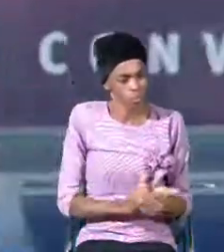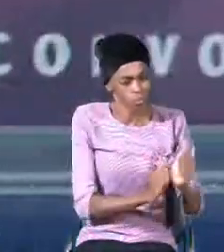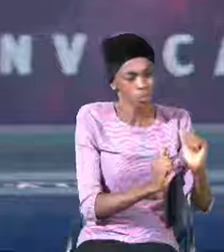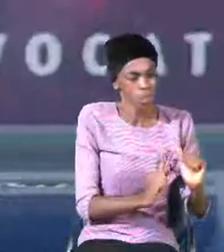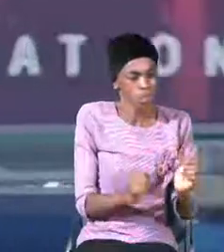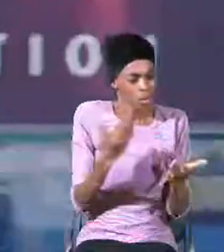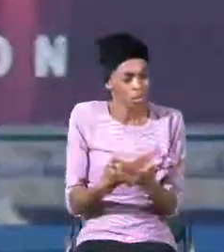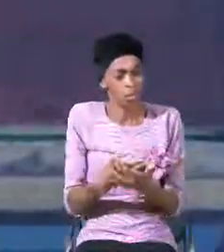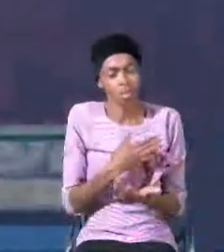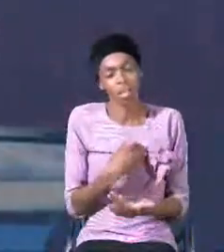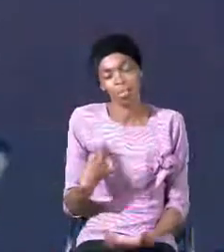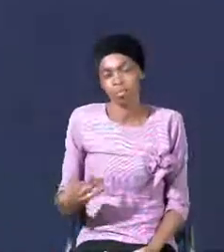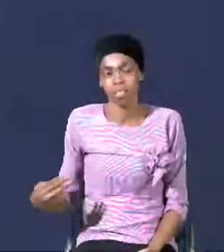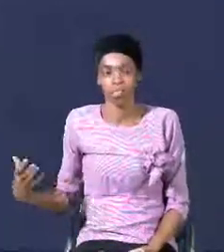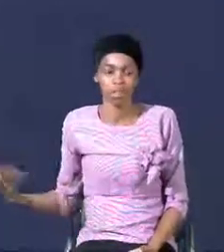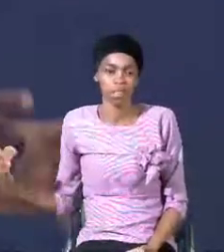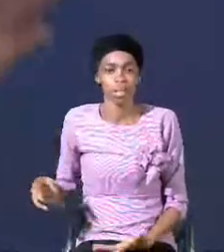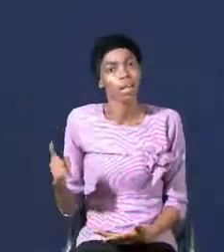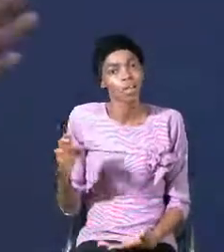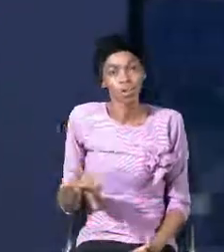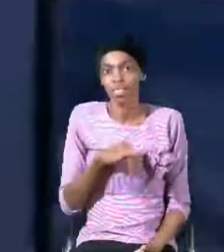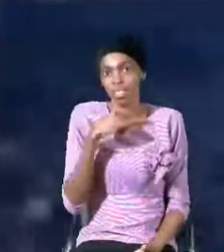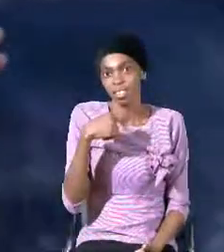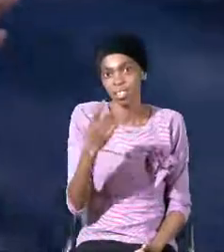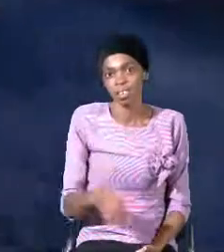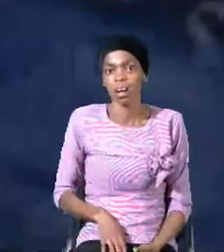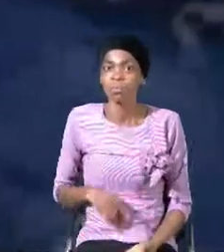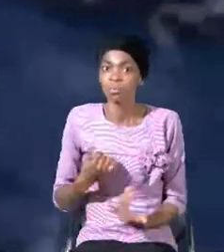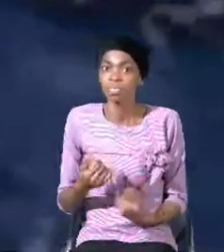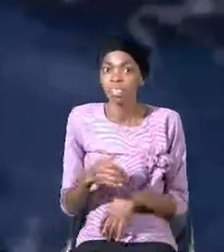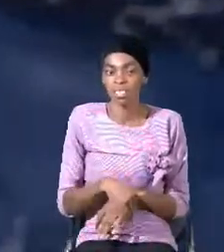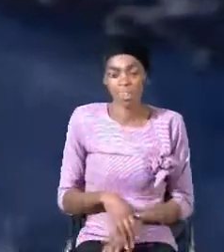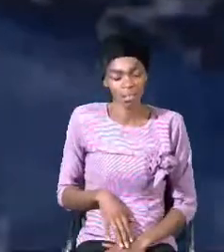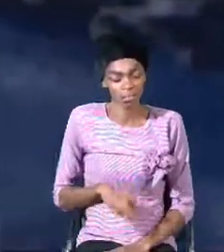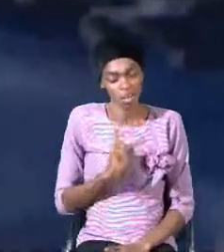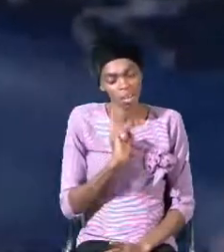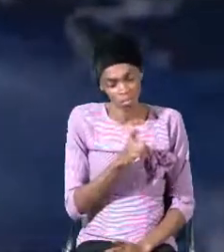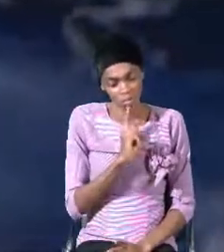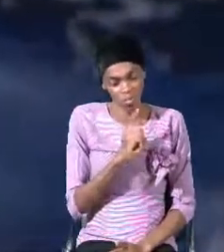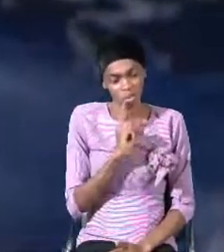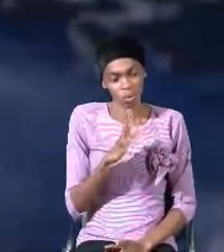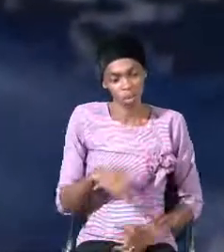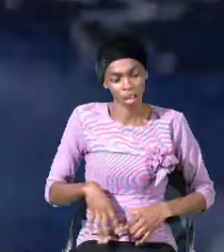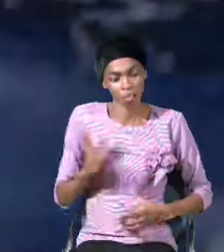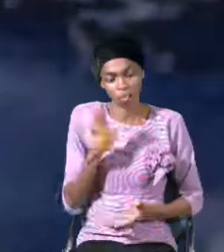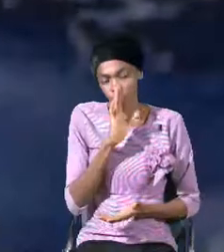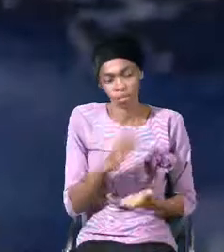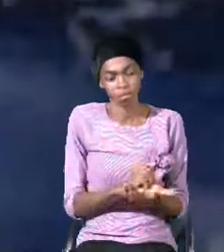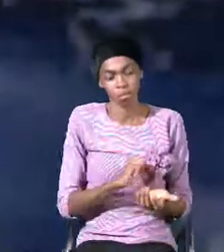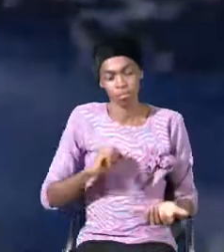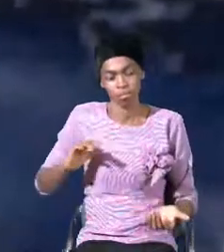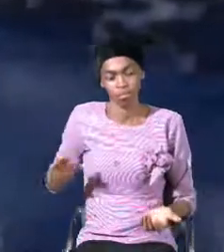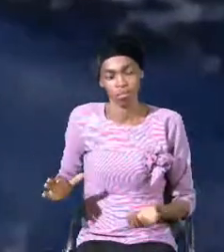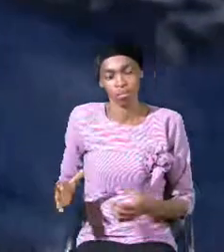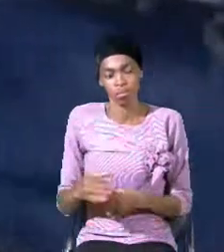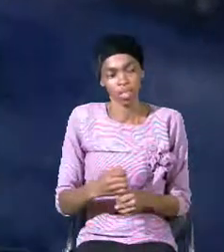dit, aujourd'hui, cette nuit, ce jour, ta vie sera ôtée et tu iras dans